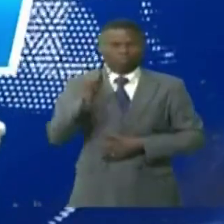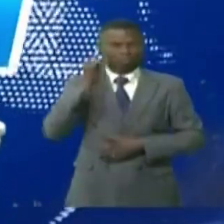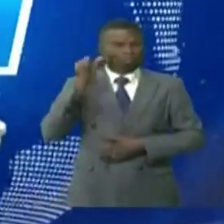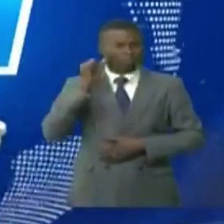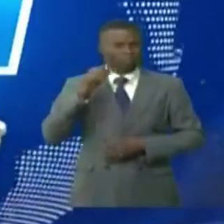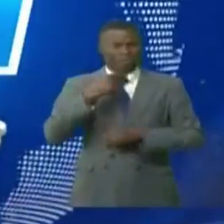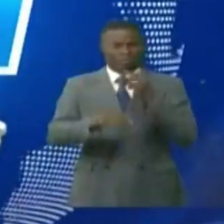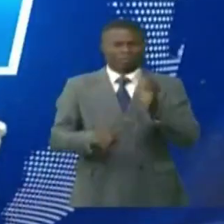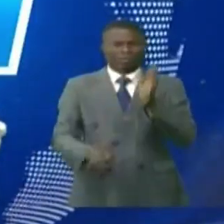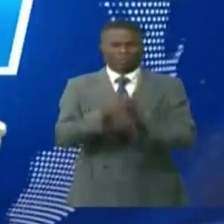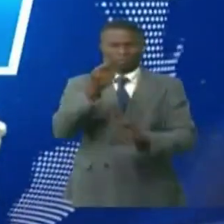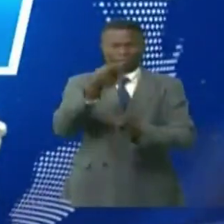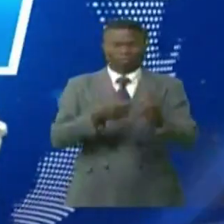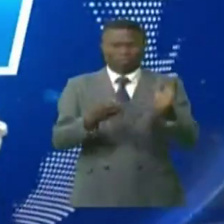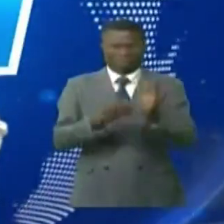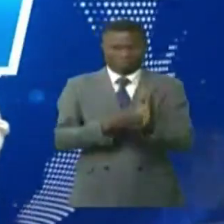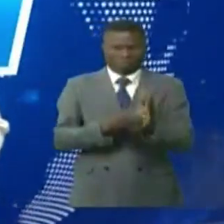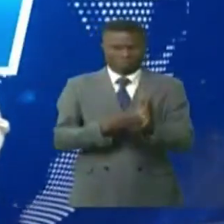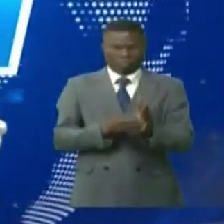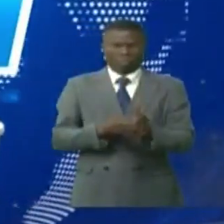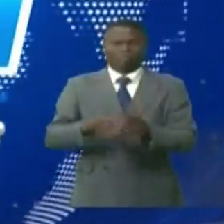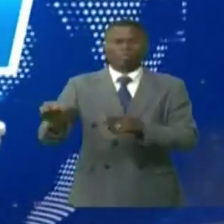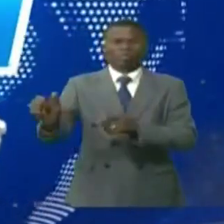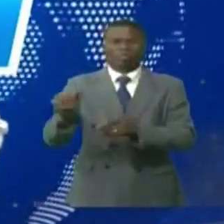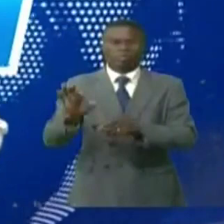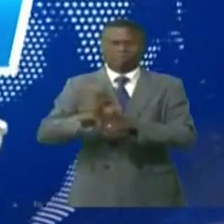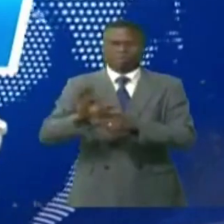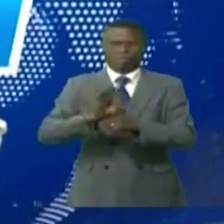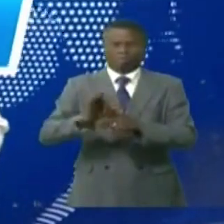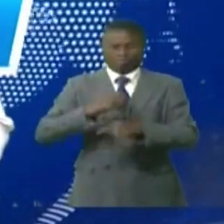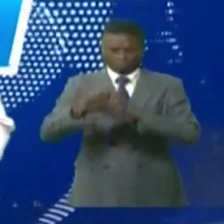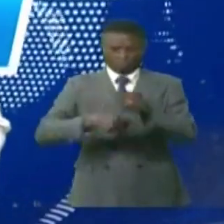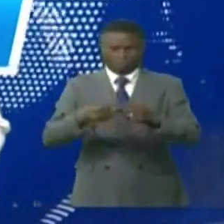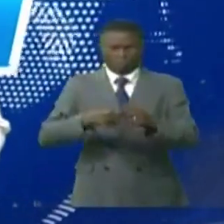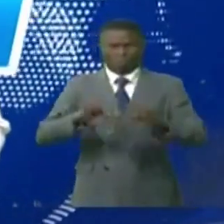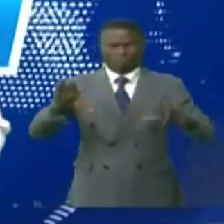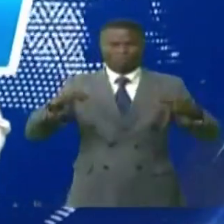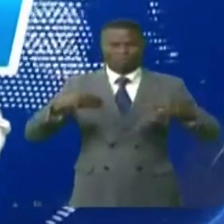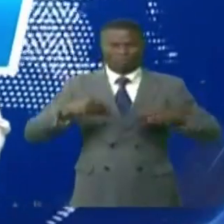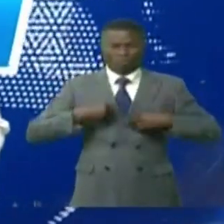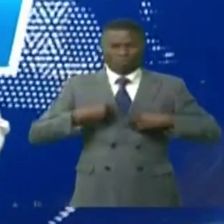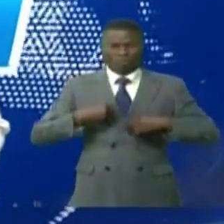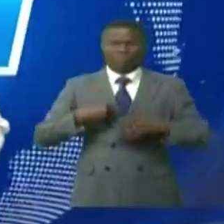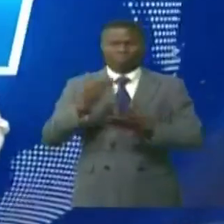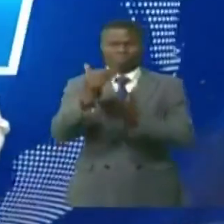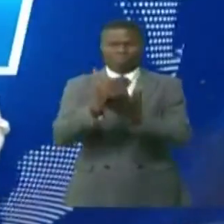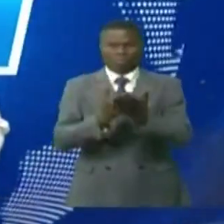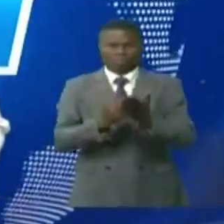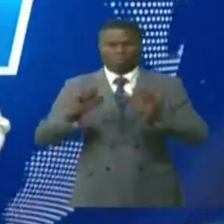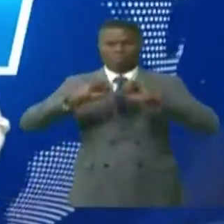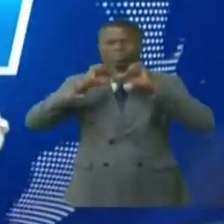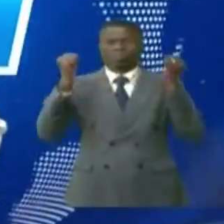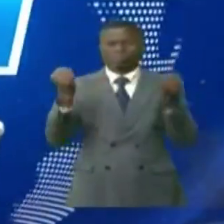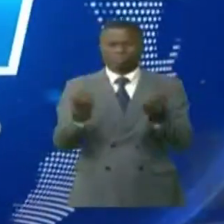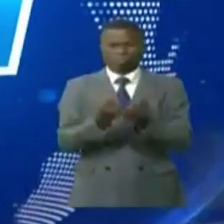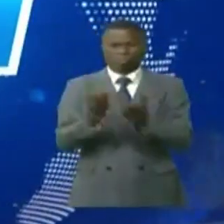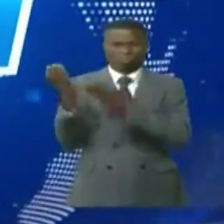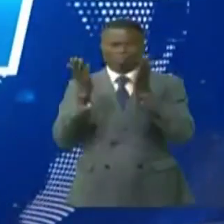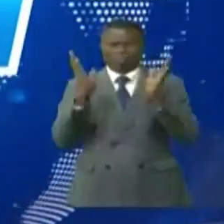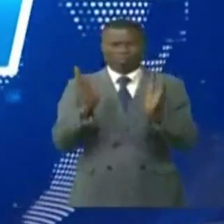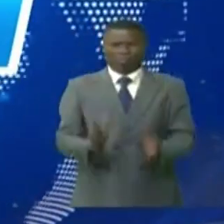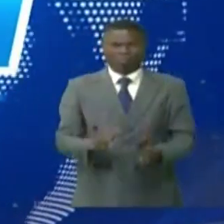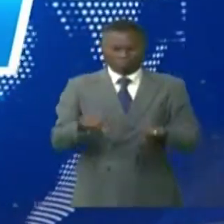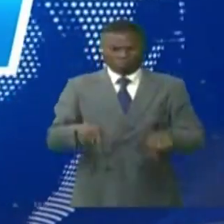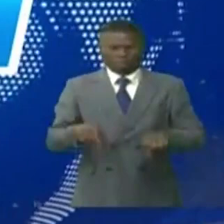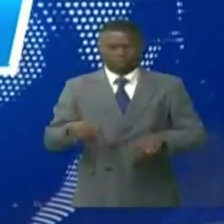lundi 11 septembre 2023 de la télé nationale de lancement et de validation du registre des sociétés coopératives